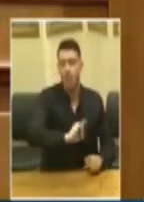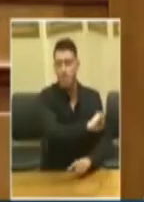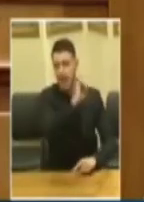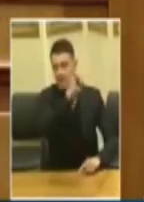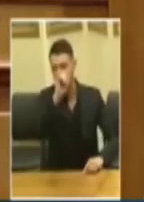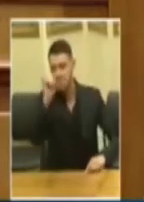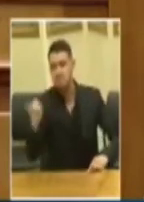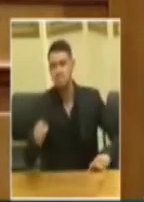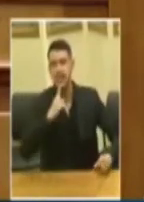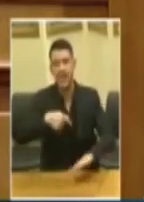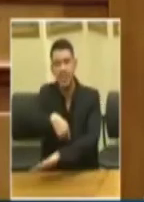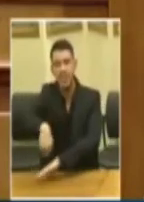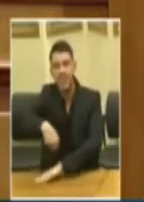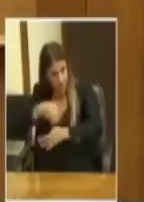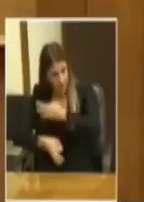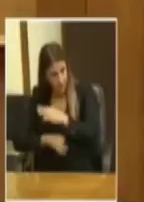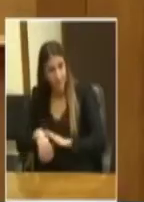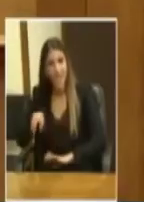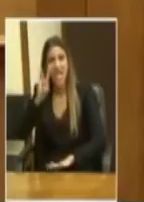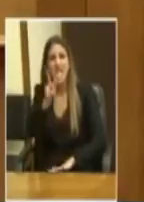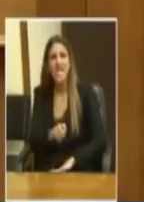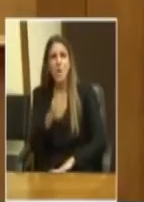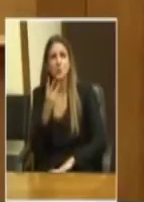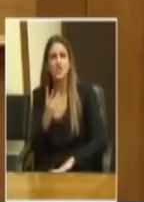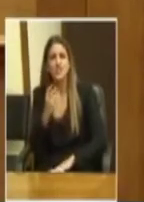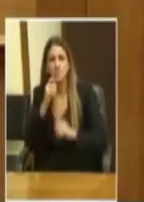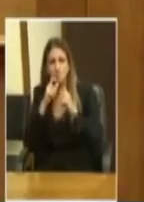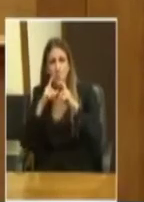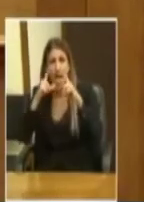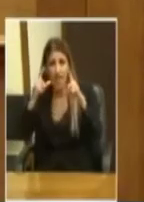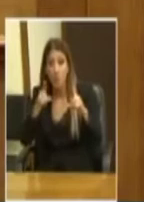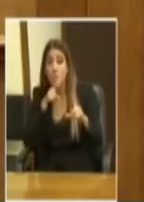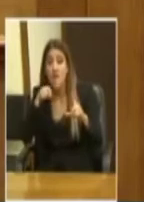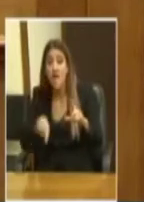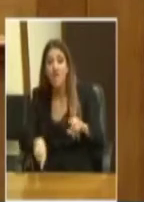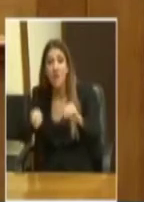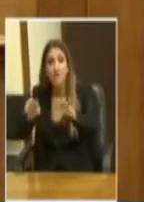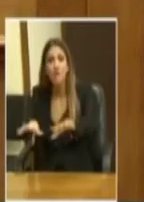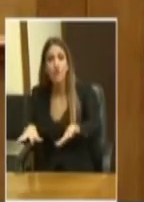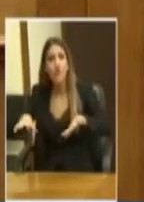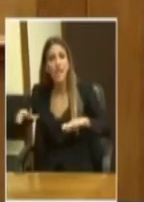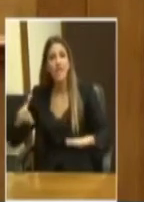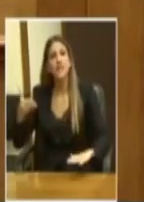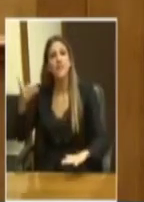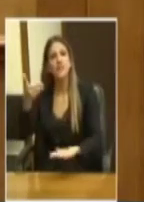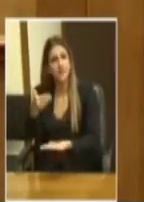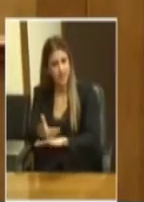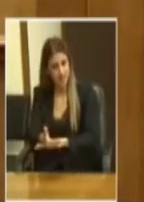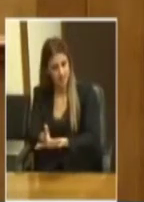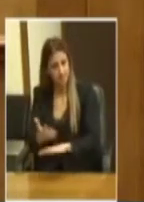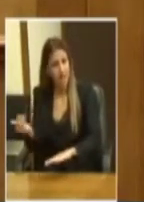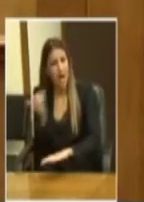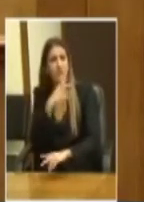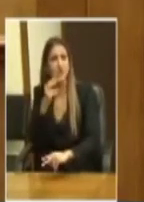και τις προκλητικές παρεμβάσεις στη δικαιοσύνη. Η επικεφαλής του κινήματος αλλαγής Φόφη Γεννηματά δήλωσε κατηγορηματικά ότι δεν εμπιστεύεται την